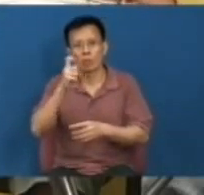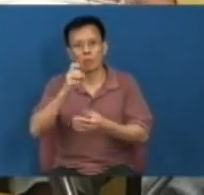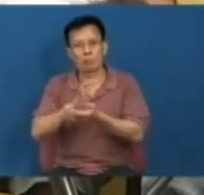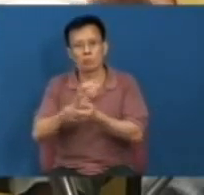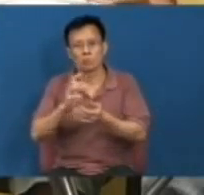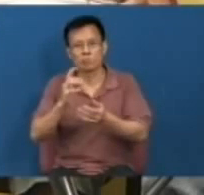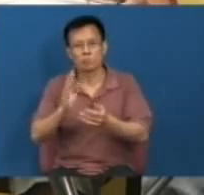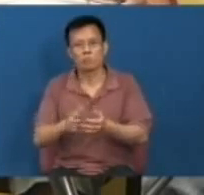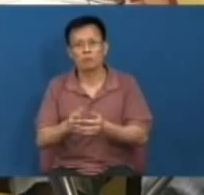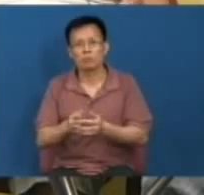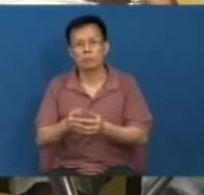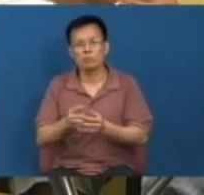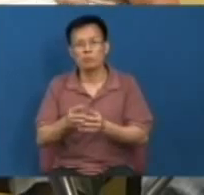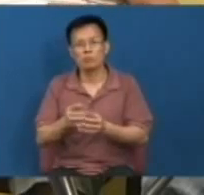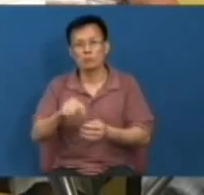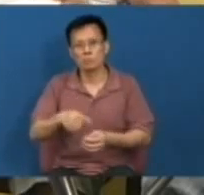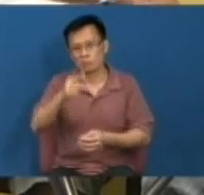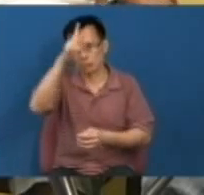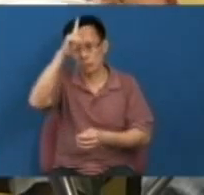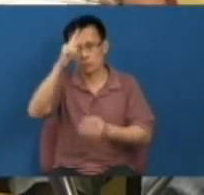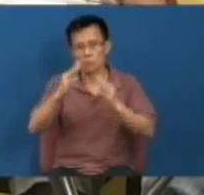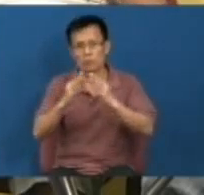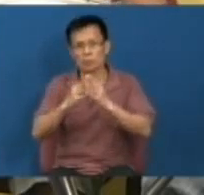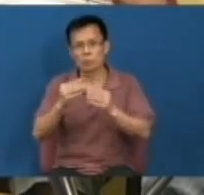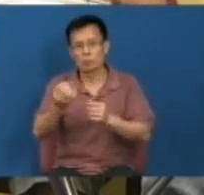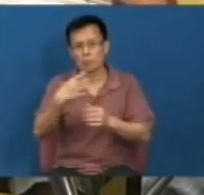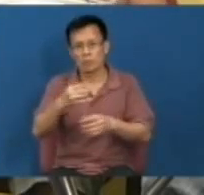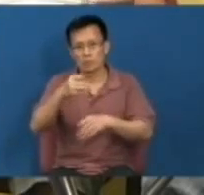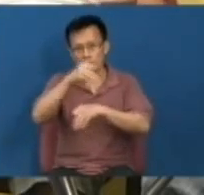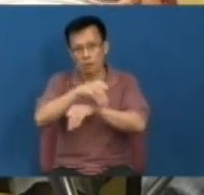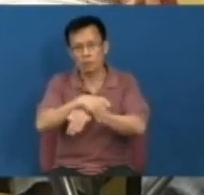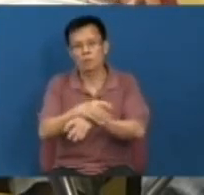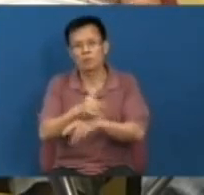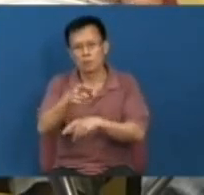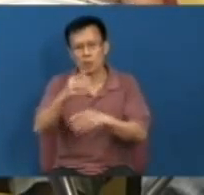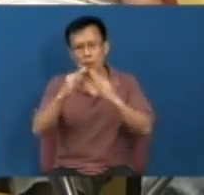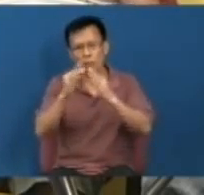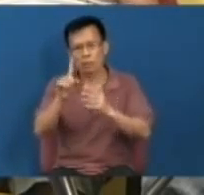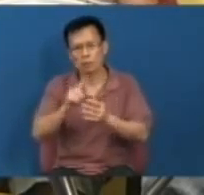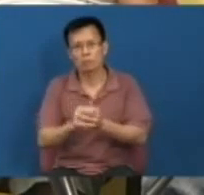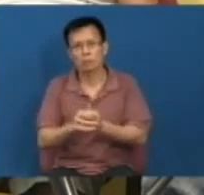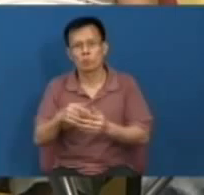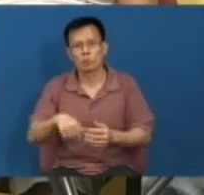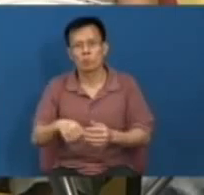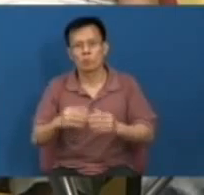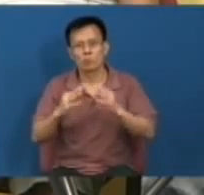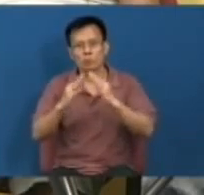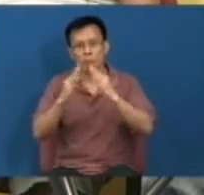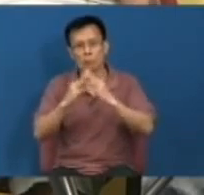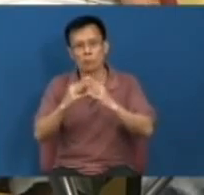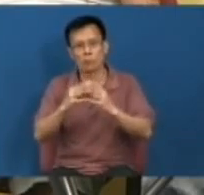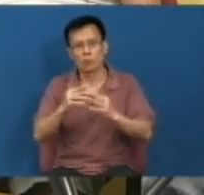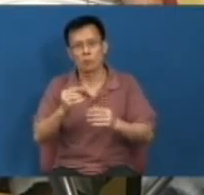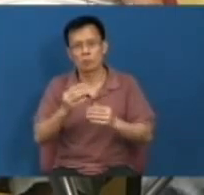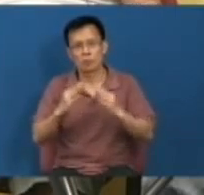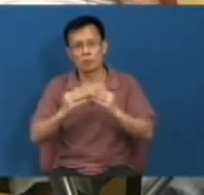都曾經走嚟同我哋登記，問我哋：喂，究竟你間屋係點樣噶？我話我間屋我哋嗰啲業主住緊咯。咁登記